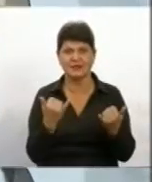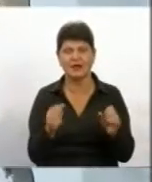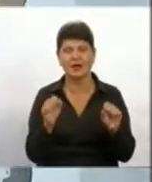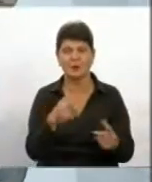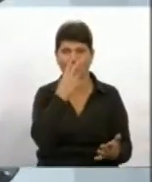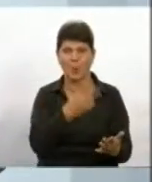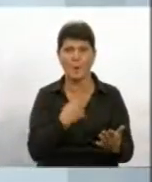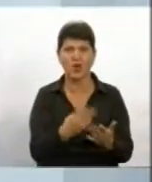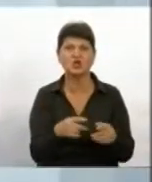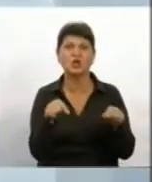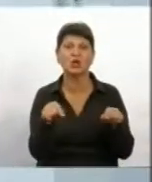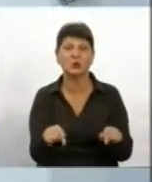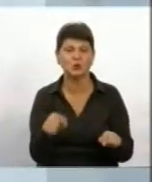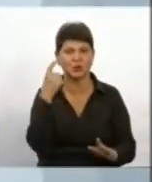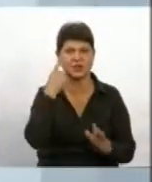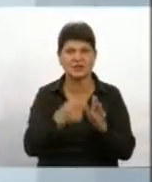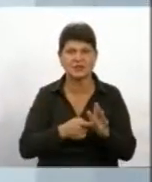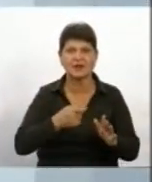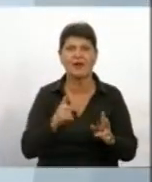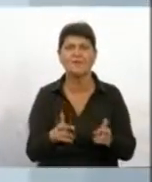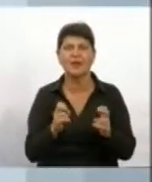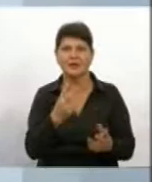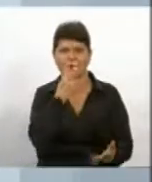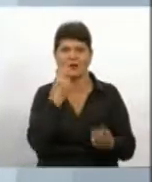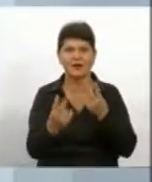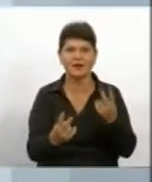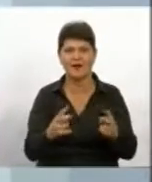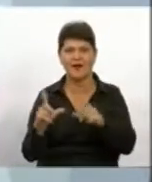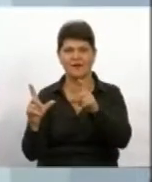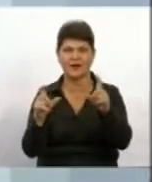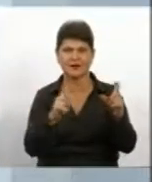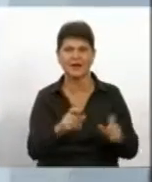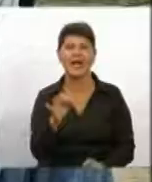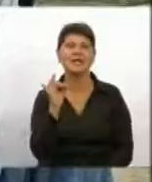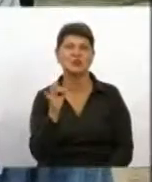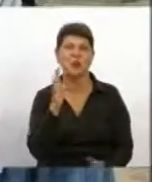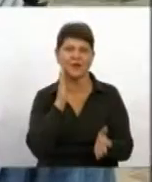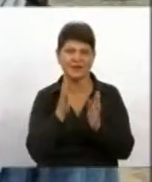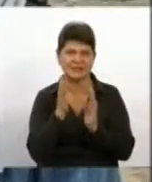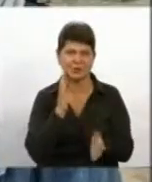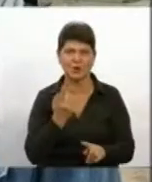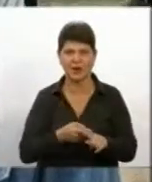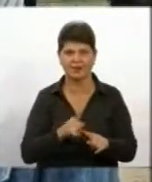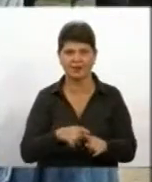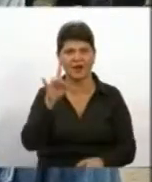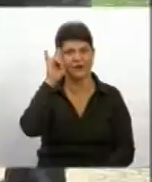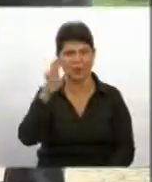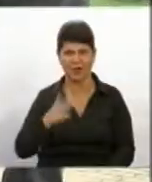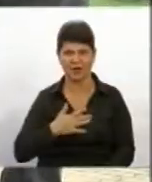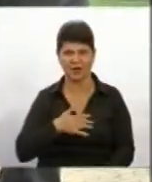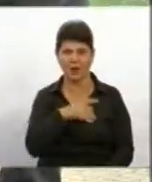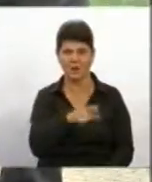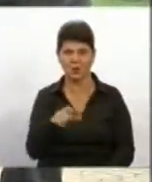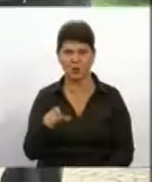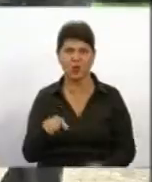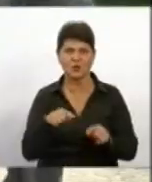побачити тут і дізнатися, як би виглядали, наприклад, сторінки в Фейсбуці цих відомих нам людей.